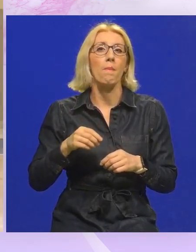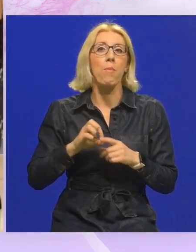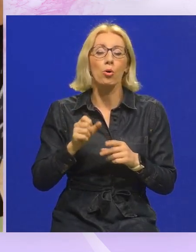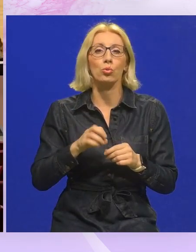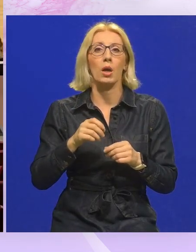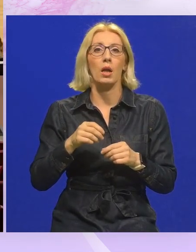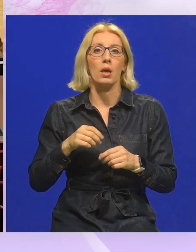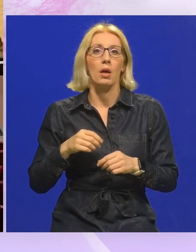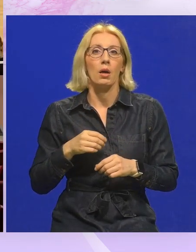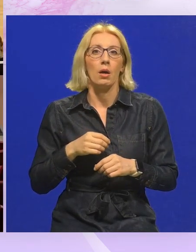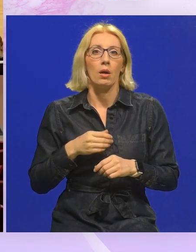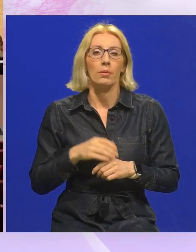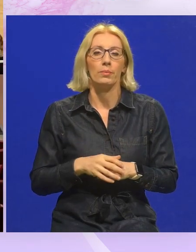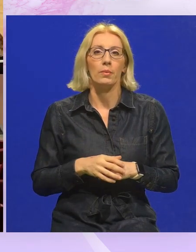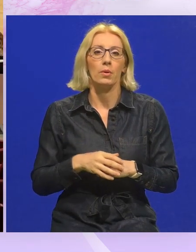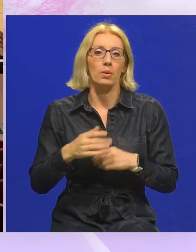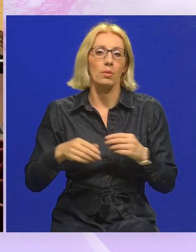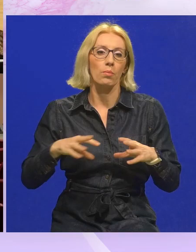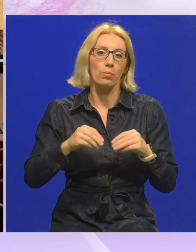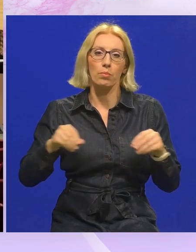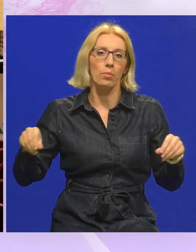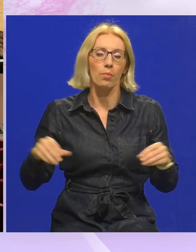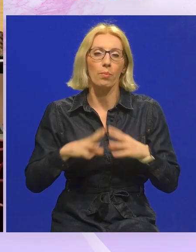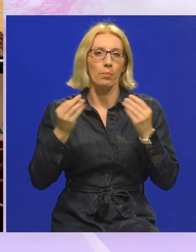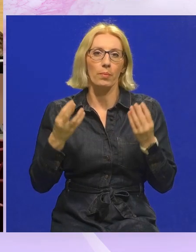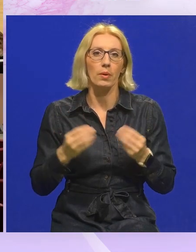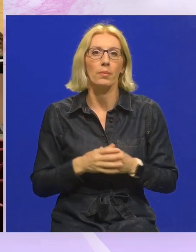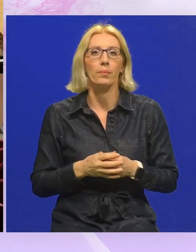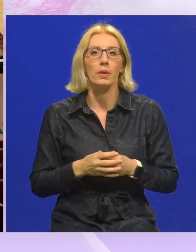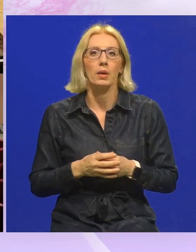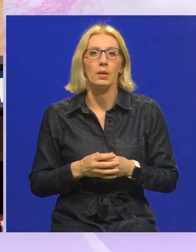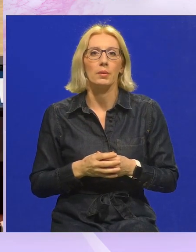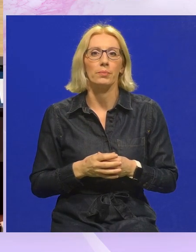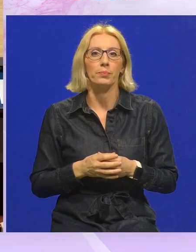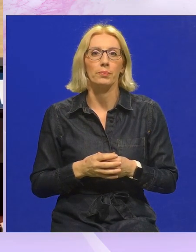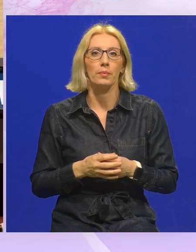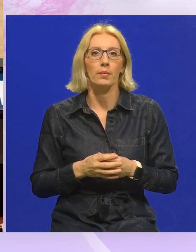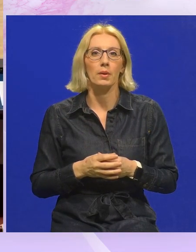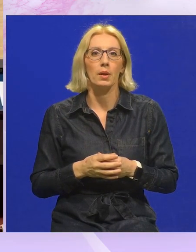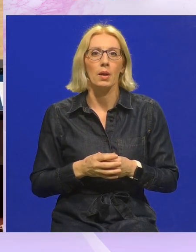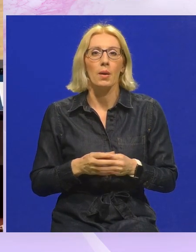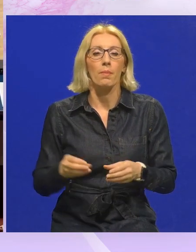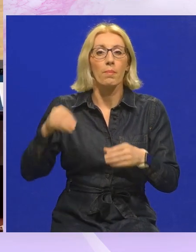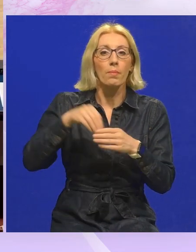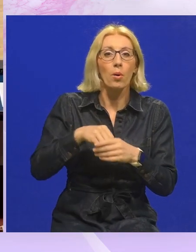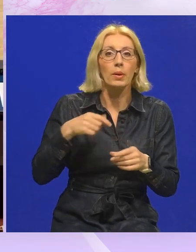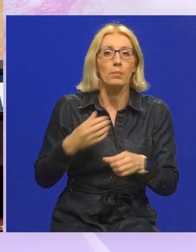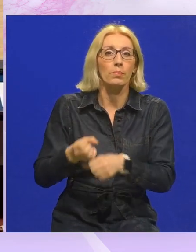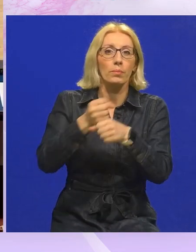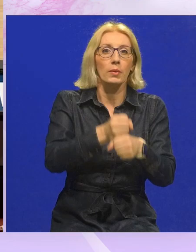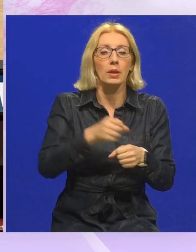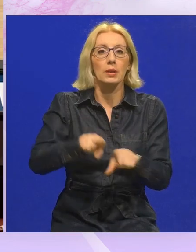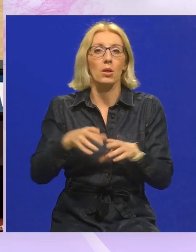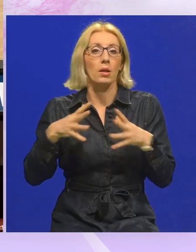Portugala, Rumunjske, Slovenije, Španjolske, Švicarske i Velike Britanije. Potporu natjecanju dao je i grad